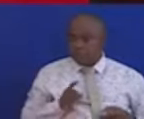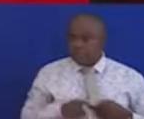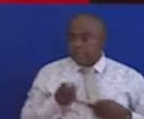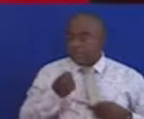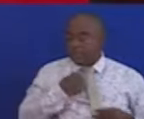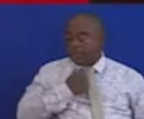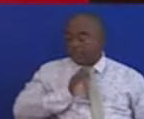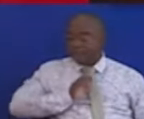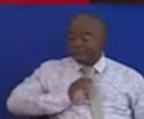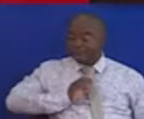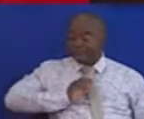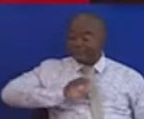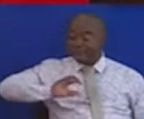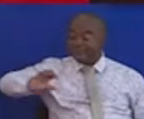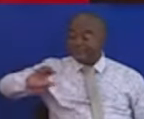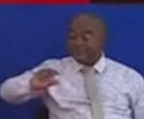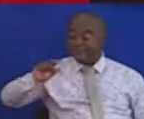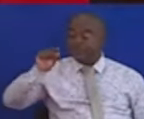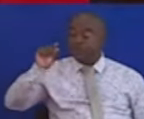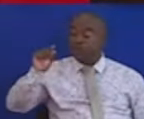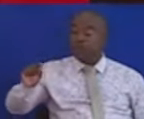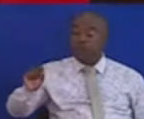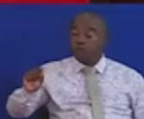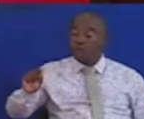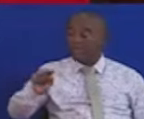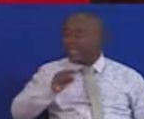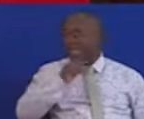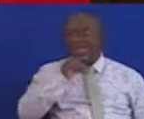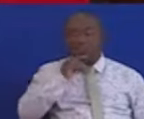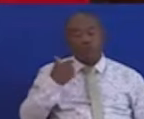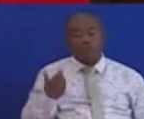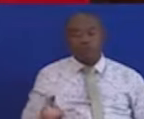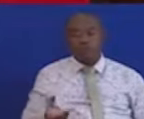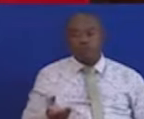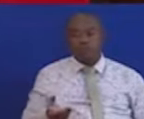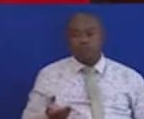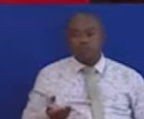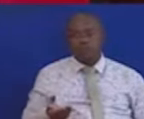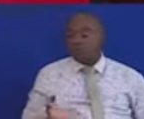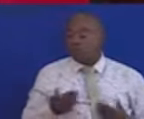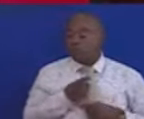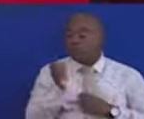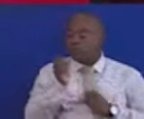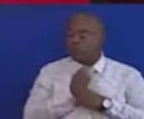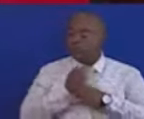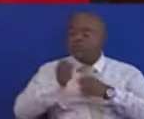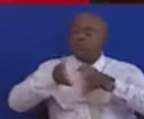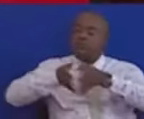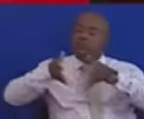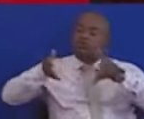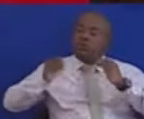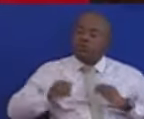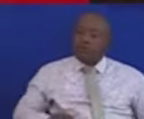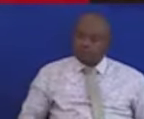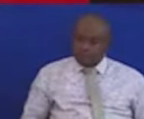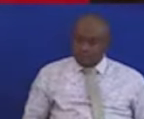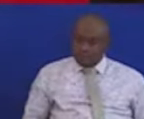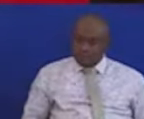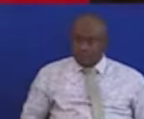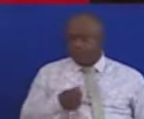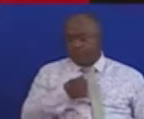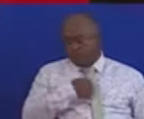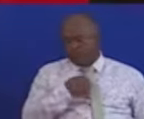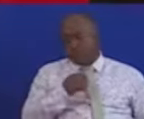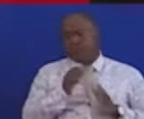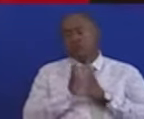wanz Pata MH eshima mwen yeki ni kidogo Sana hazi nani sawa na Kazi kubwa wano fanya MH eshima mwen kiti Mimi ni Wash kuru kW